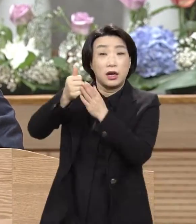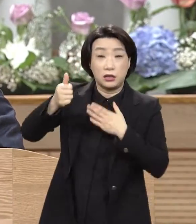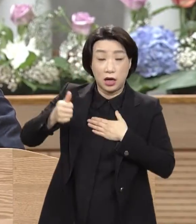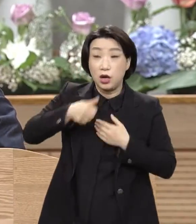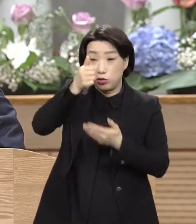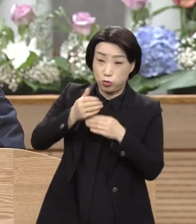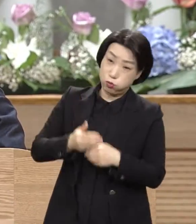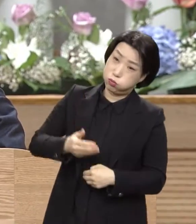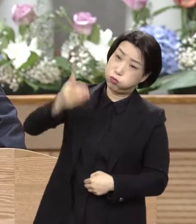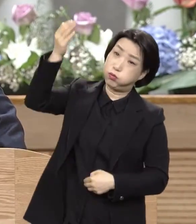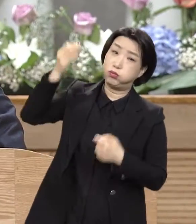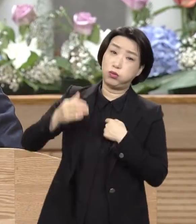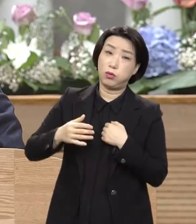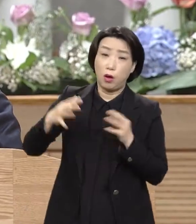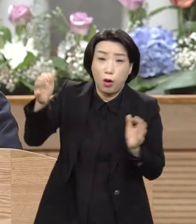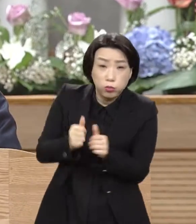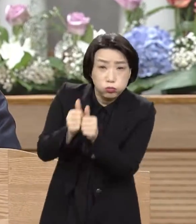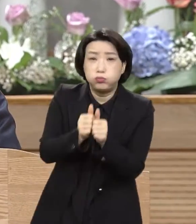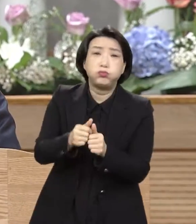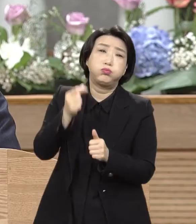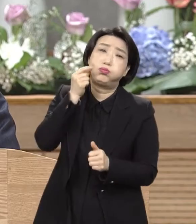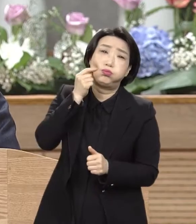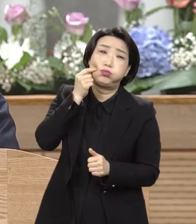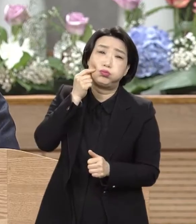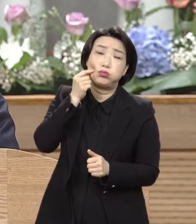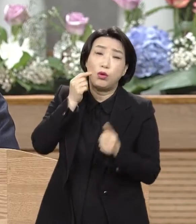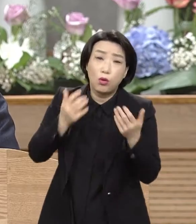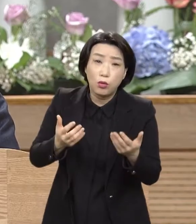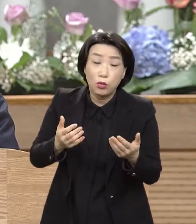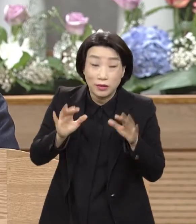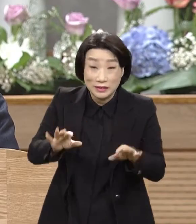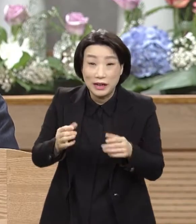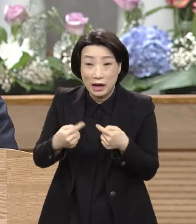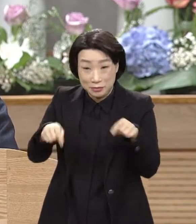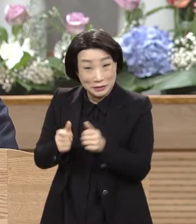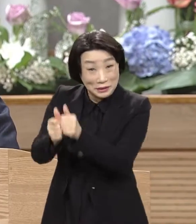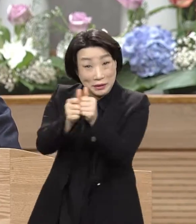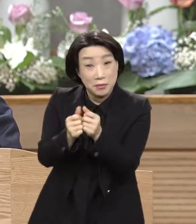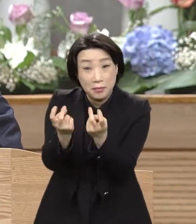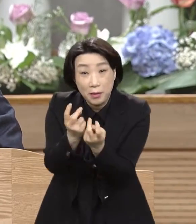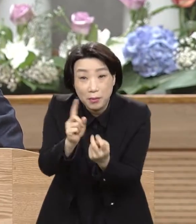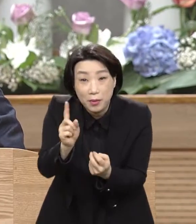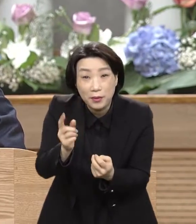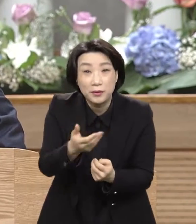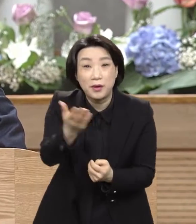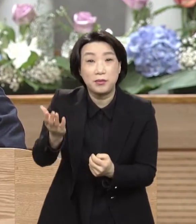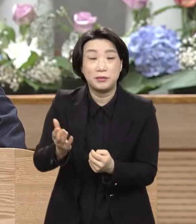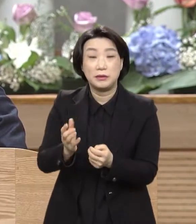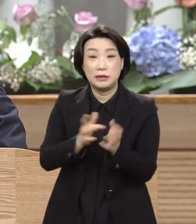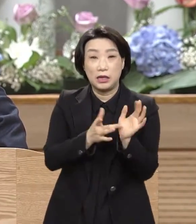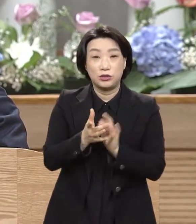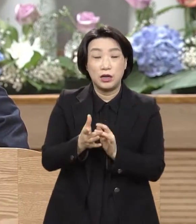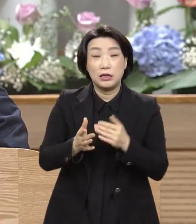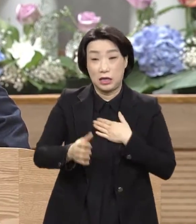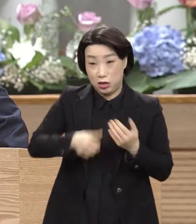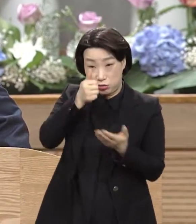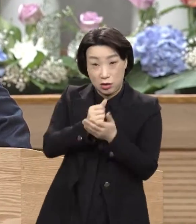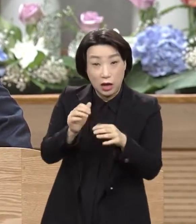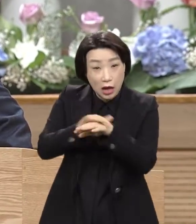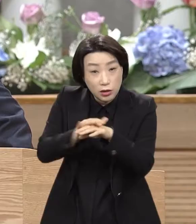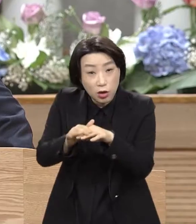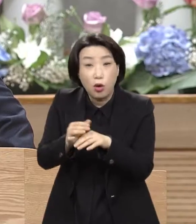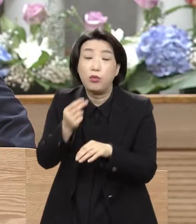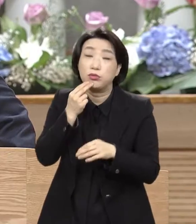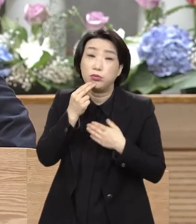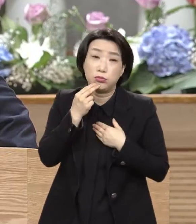대한 가로막힘 때문에 있을 수가 없는데 어떻게 함께 있을 수 있느냐? 그가 죄를 해결하지